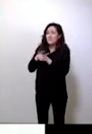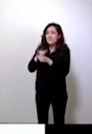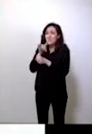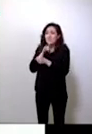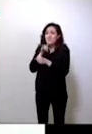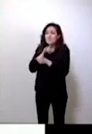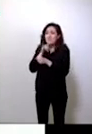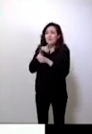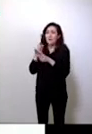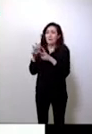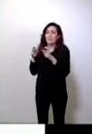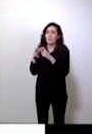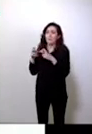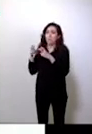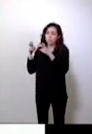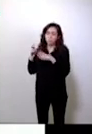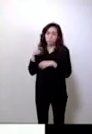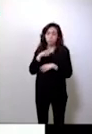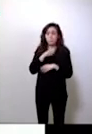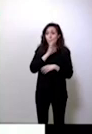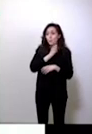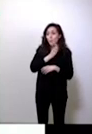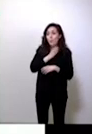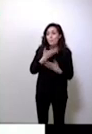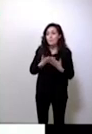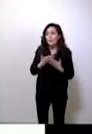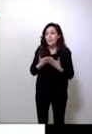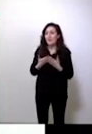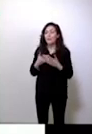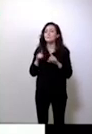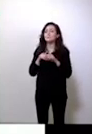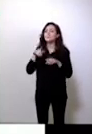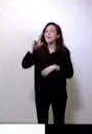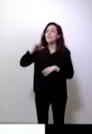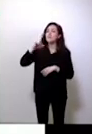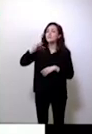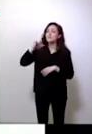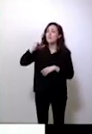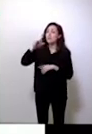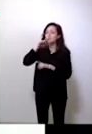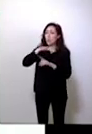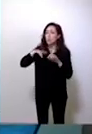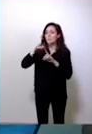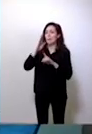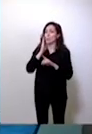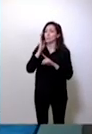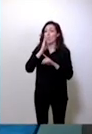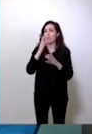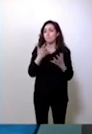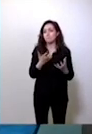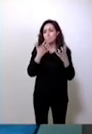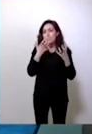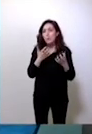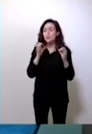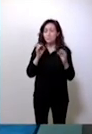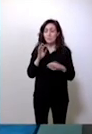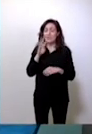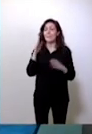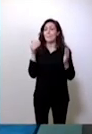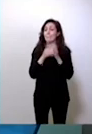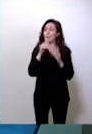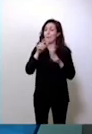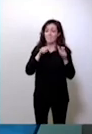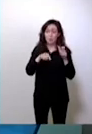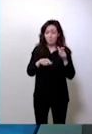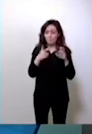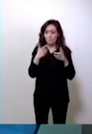étudiants. On remarque aussi un besoin en hébergement social qui reste prégnant, avec 4 000 personnes en situation de détresse sur la métropole